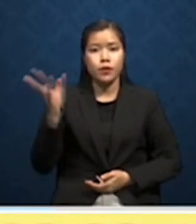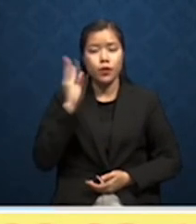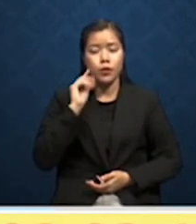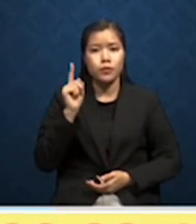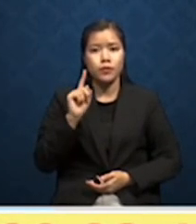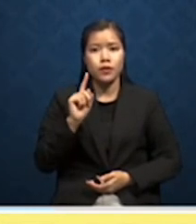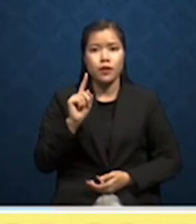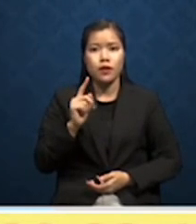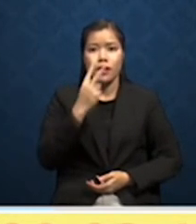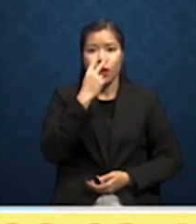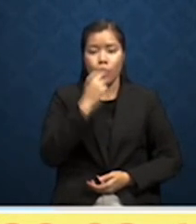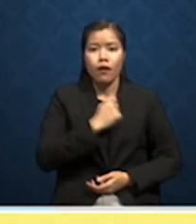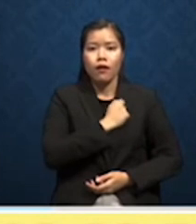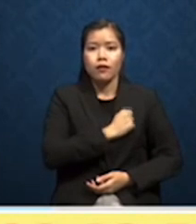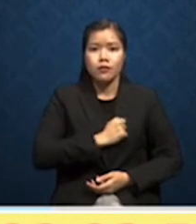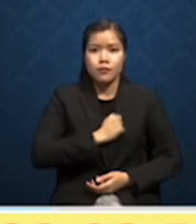ก้องหู